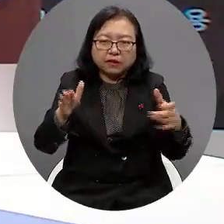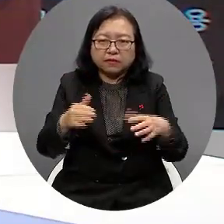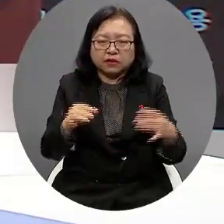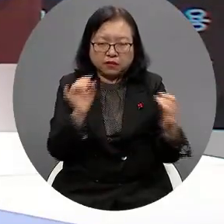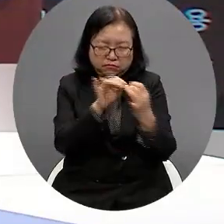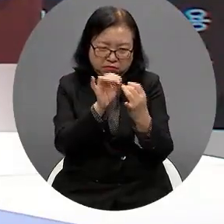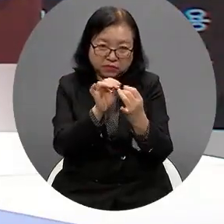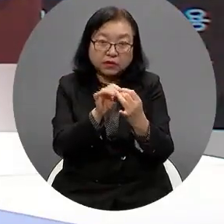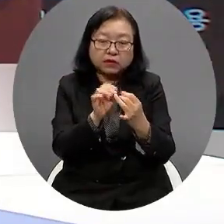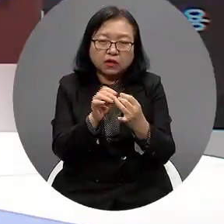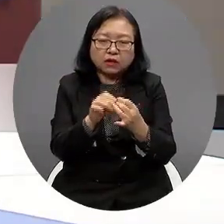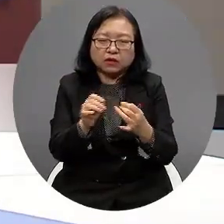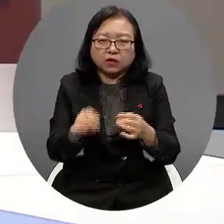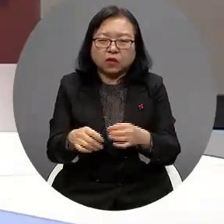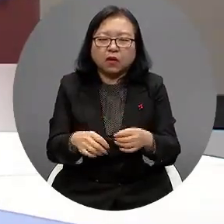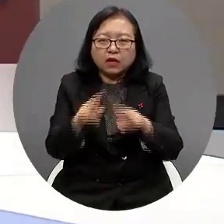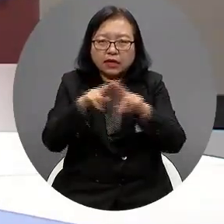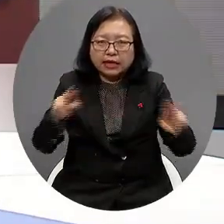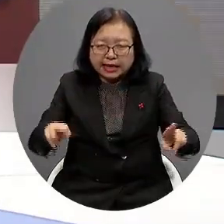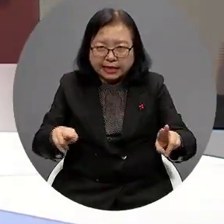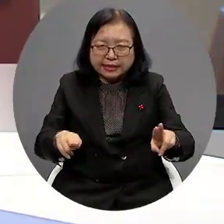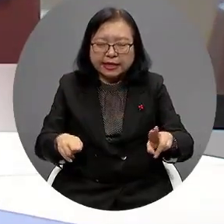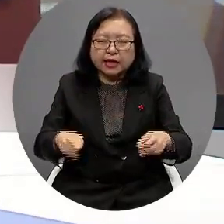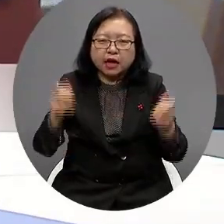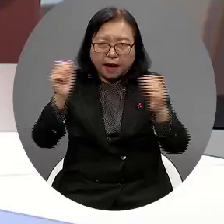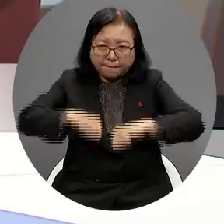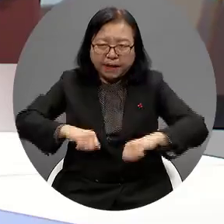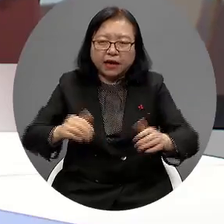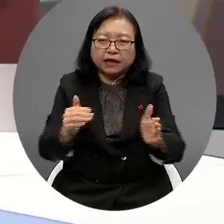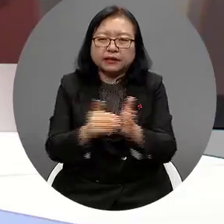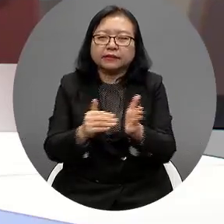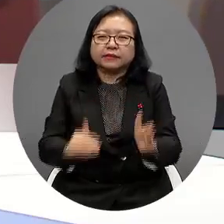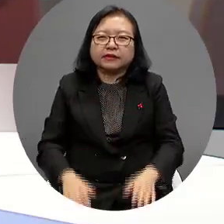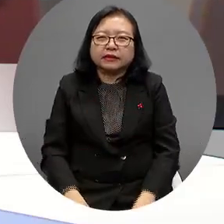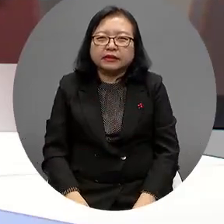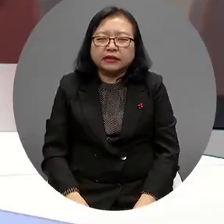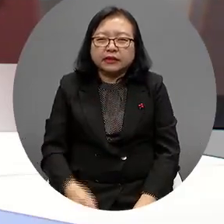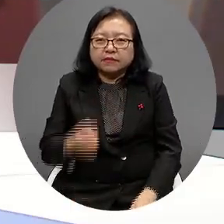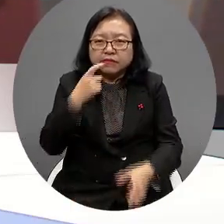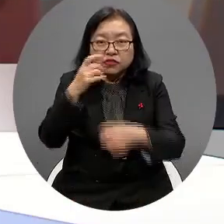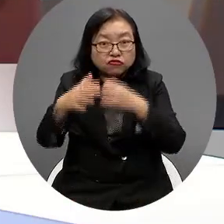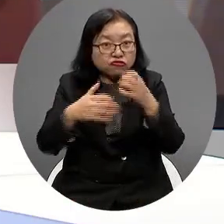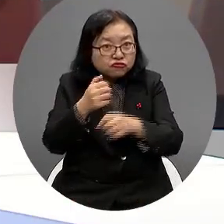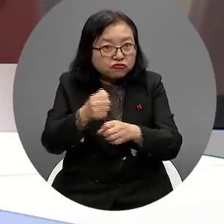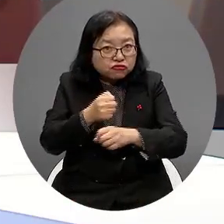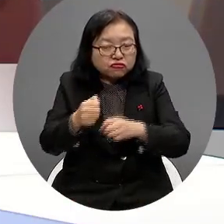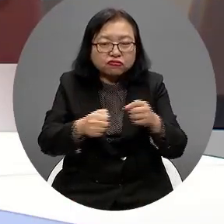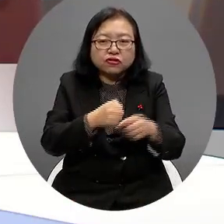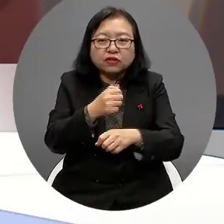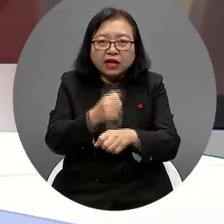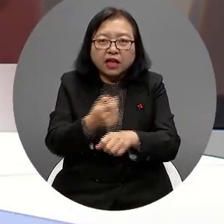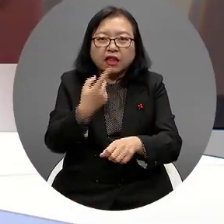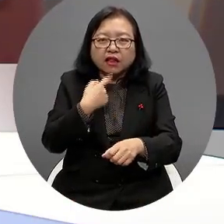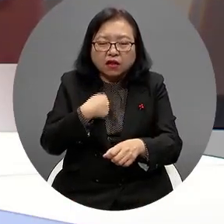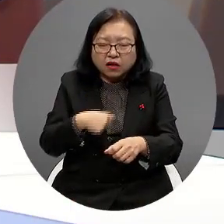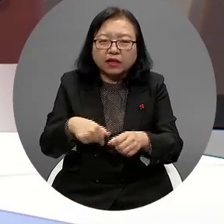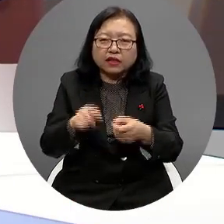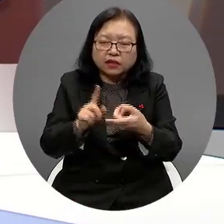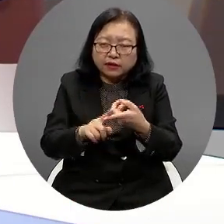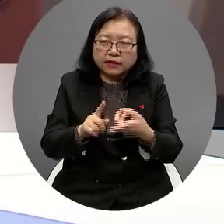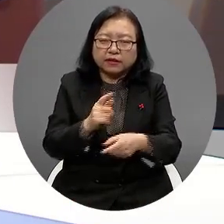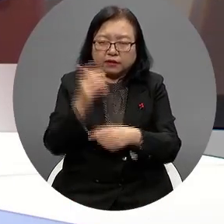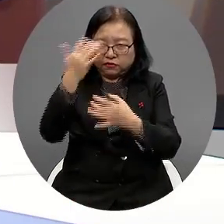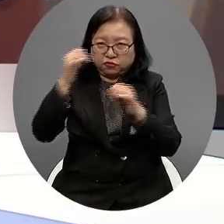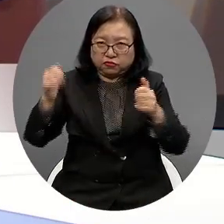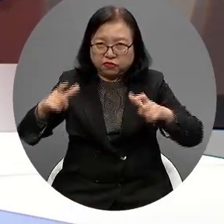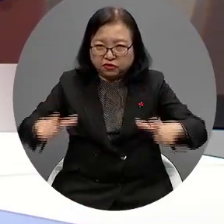요구 결의안이 통과되며 상황이 급반전됐습니다. 민주주의가 시험대에 올랐던 그 순간 충북의